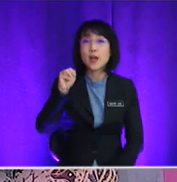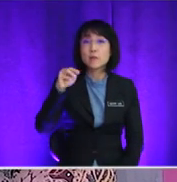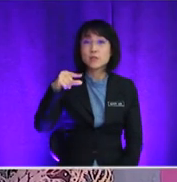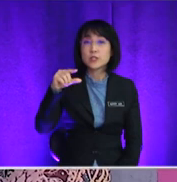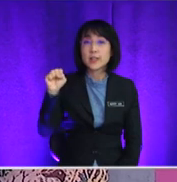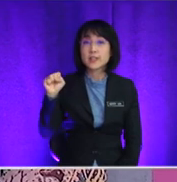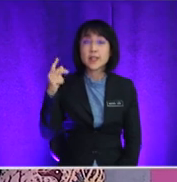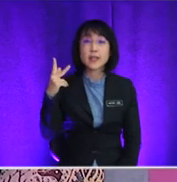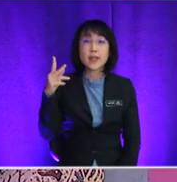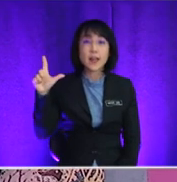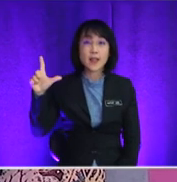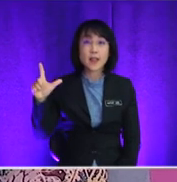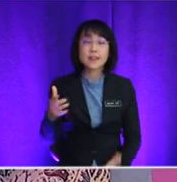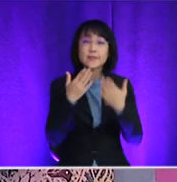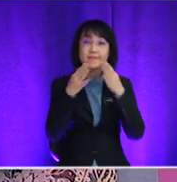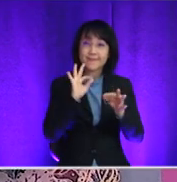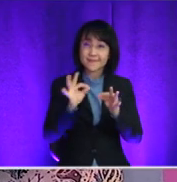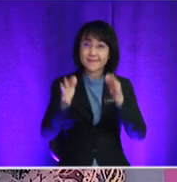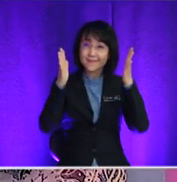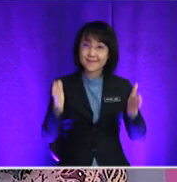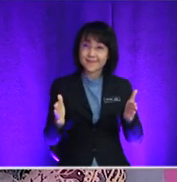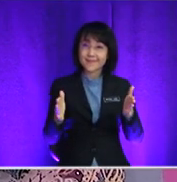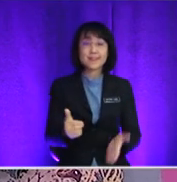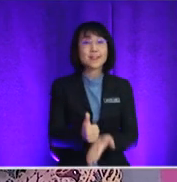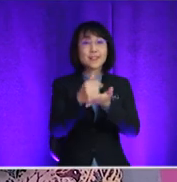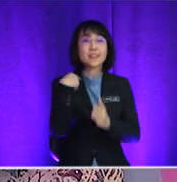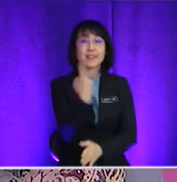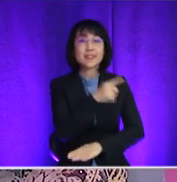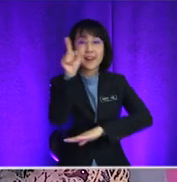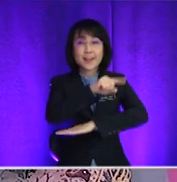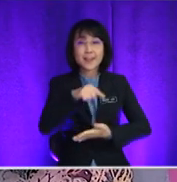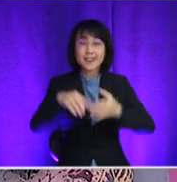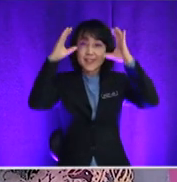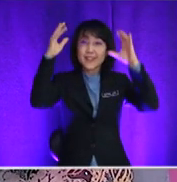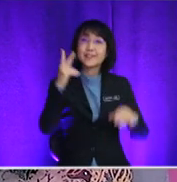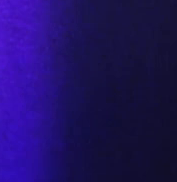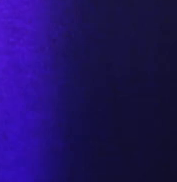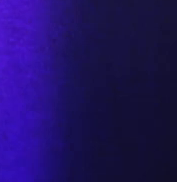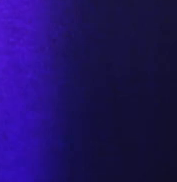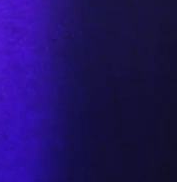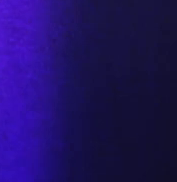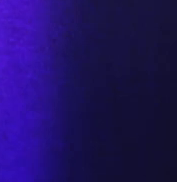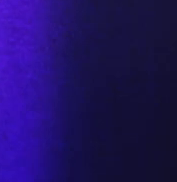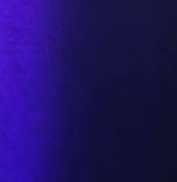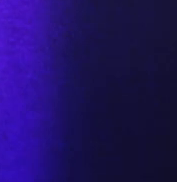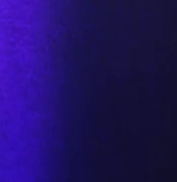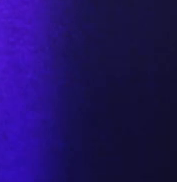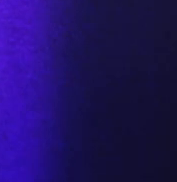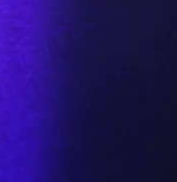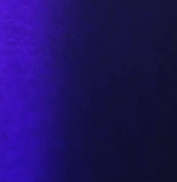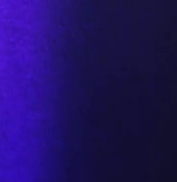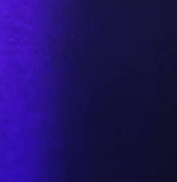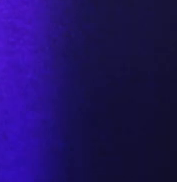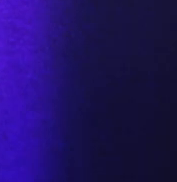terima kasih kepada juru bahasa isyarat yang membantu kita pada hari ini yaitu Cikgu dari sekolah kebangsaan pendidikan